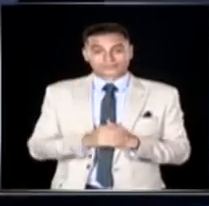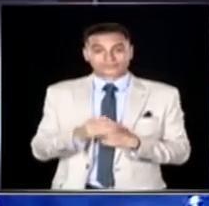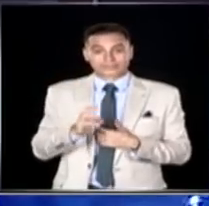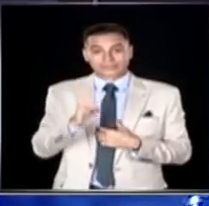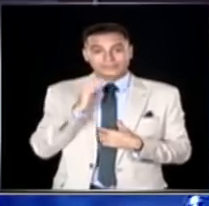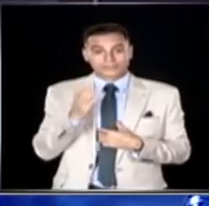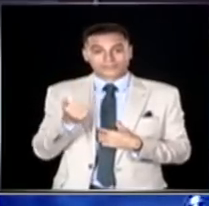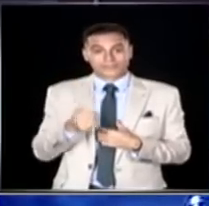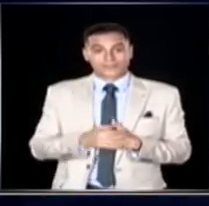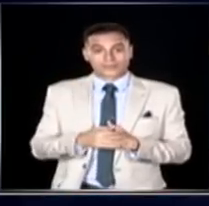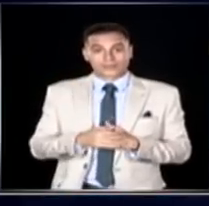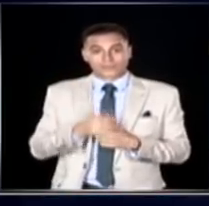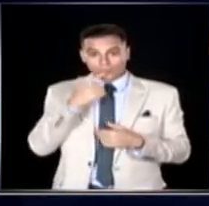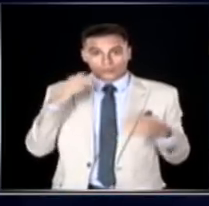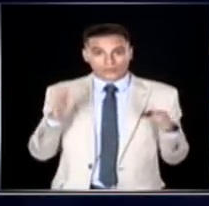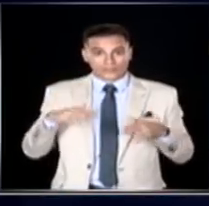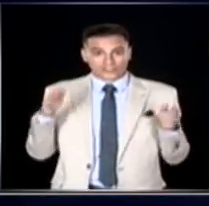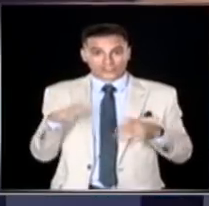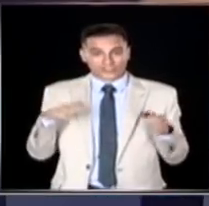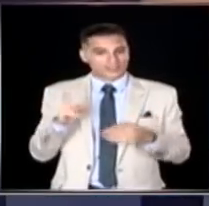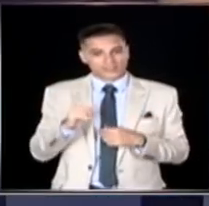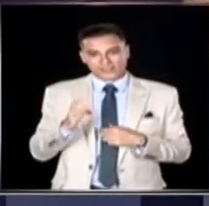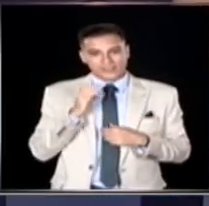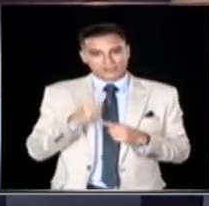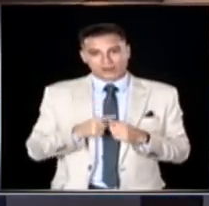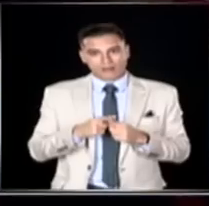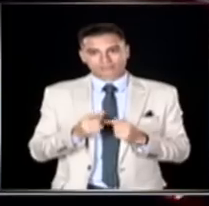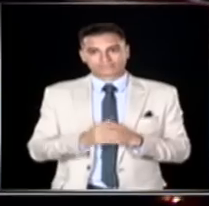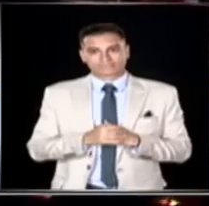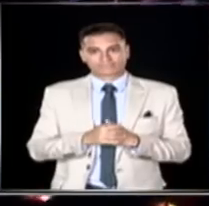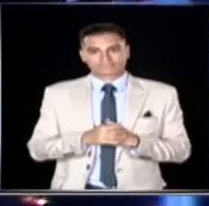إجابتك خفاشيات. إجابة خاطئة.